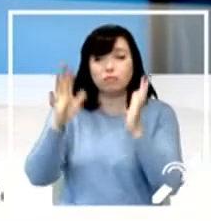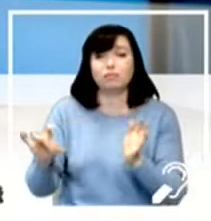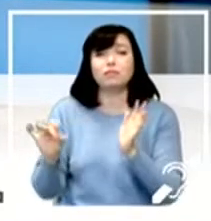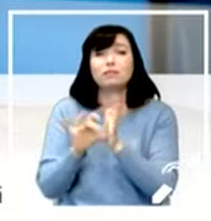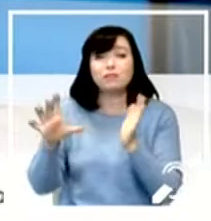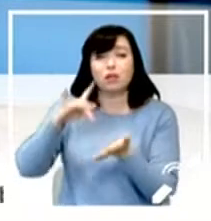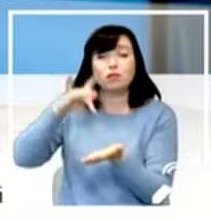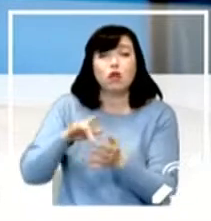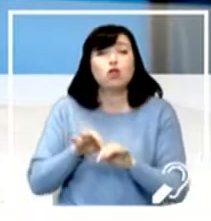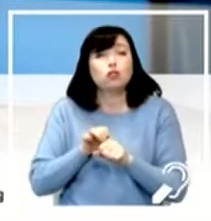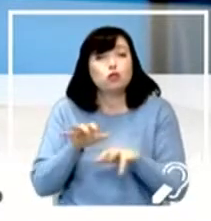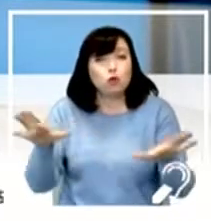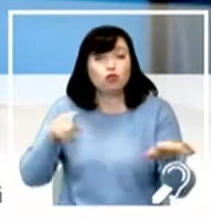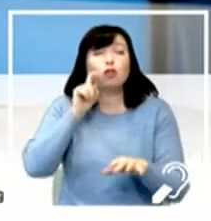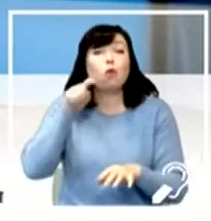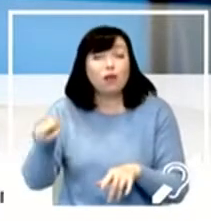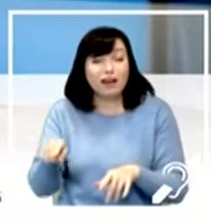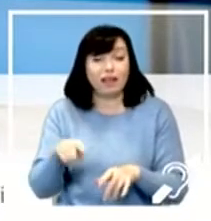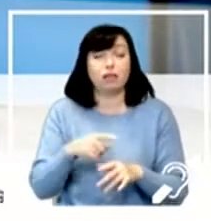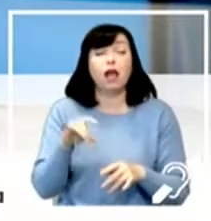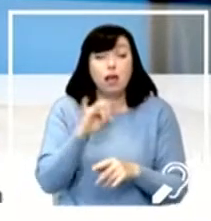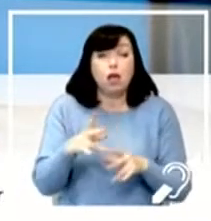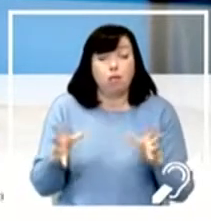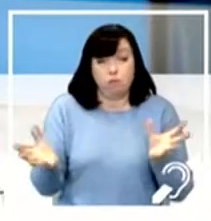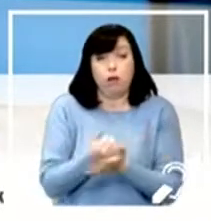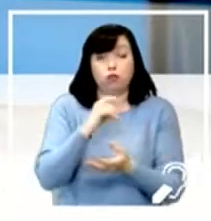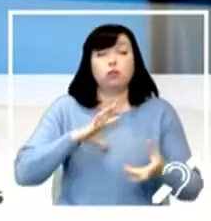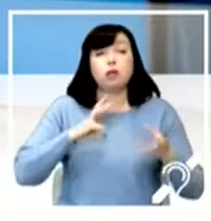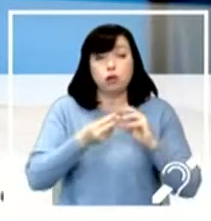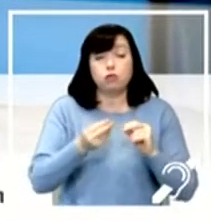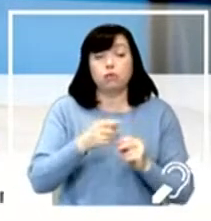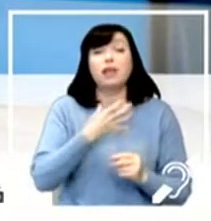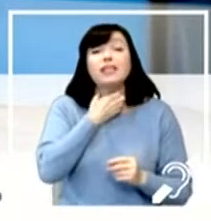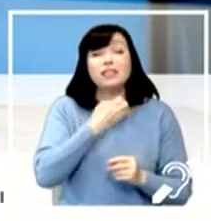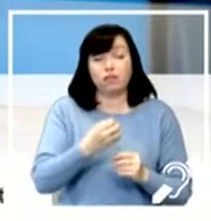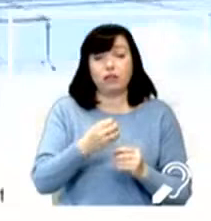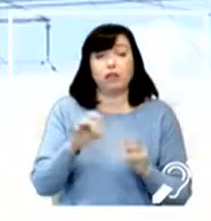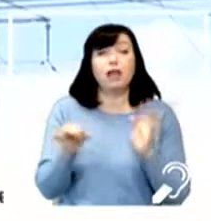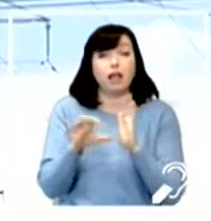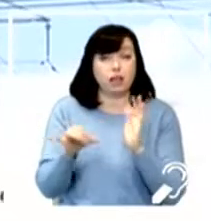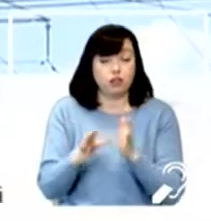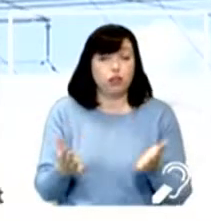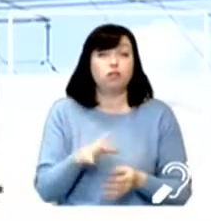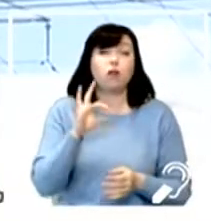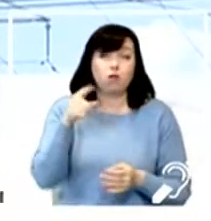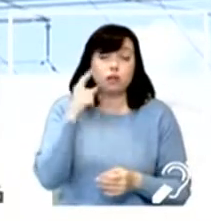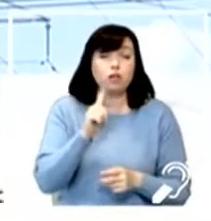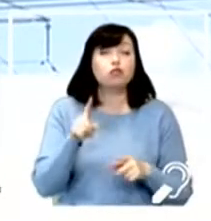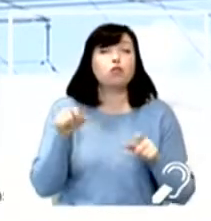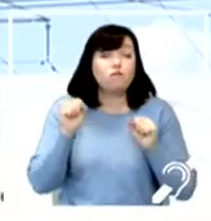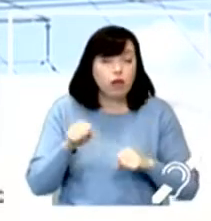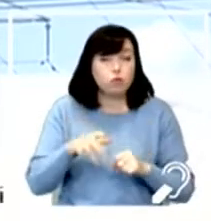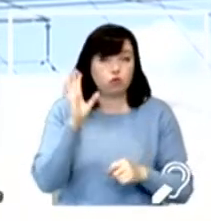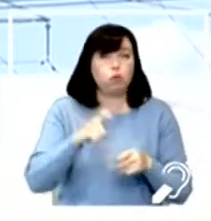a Ucrainei de către Rusia, ceea ce a generat un deficit mare de curent în regiune. Oficialul nu a exclus și posibilitatea